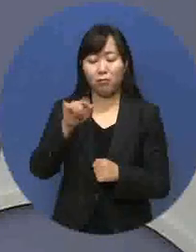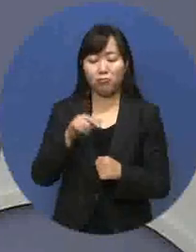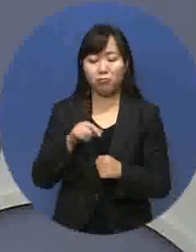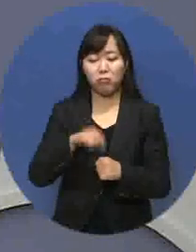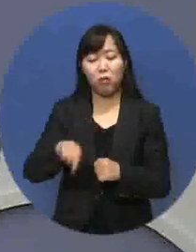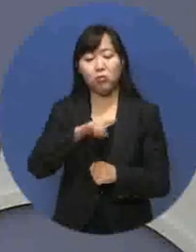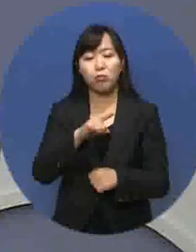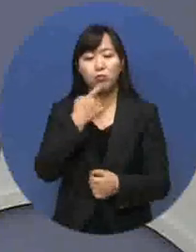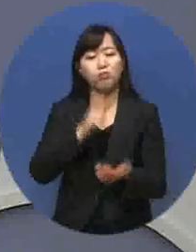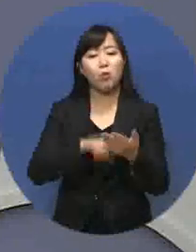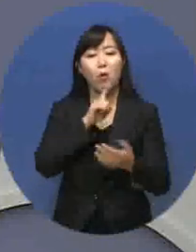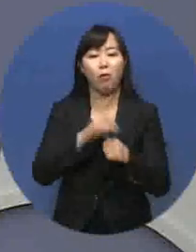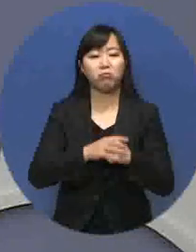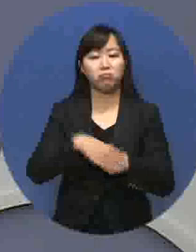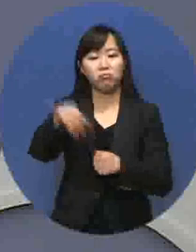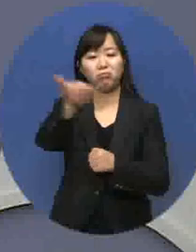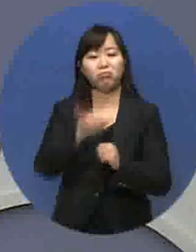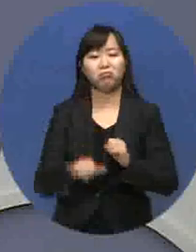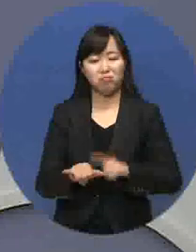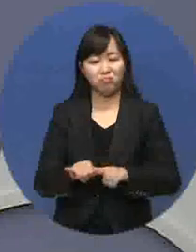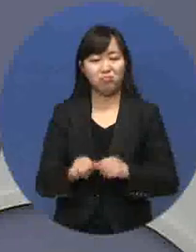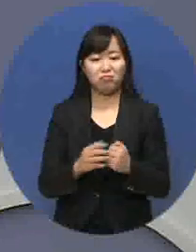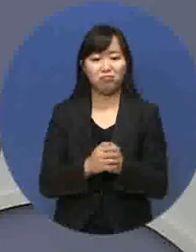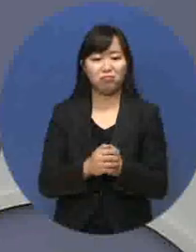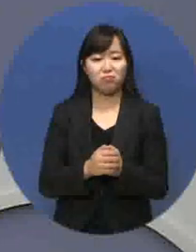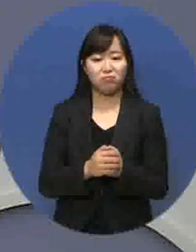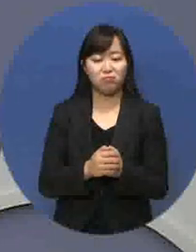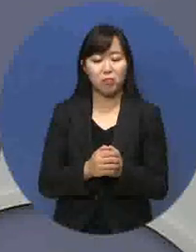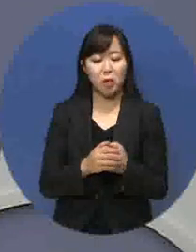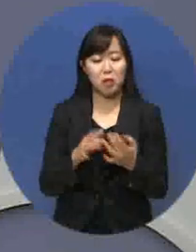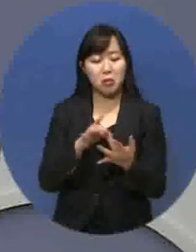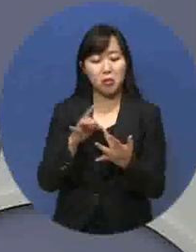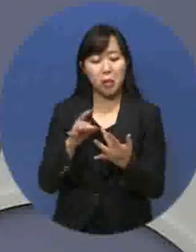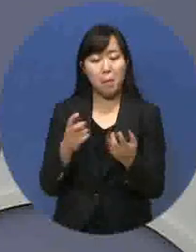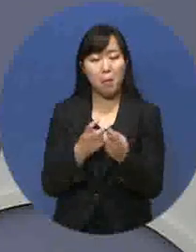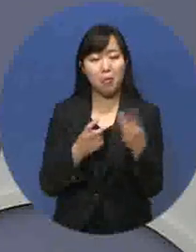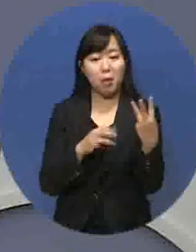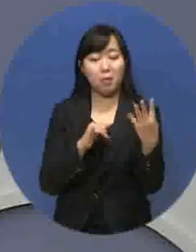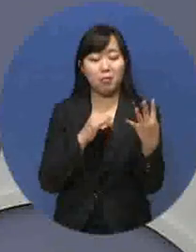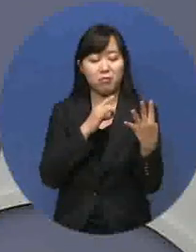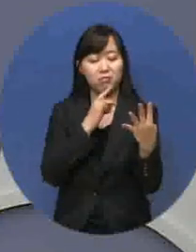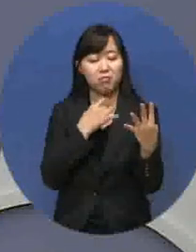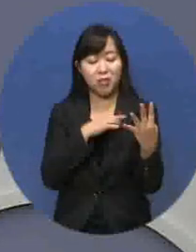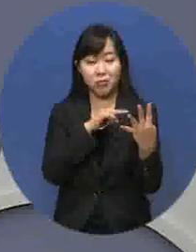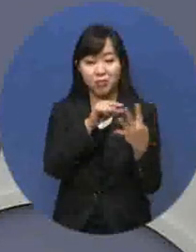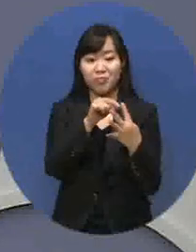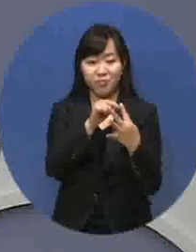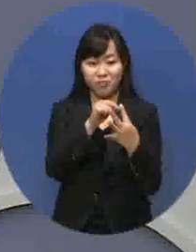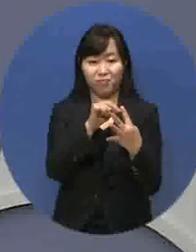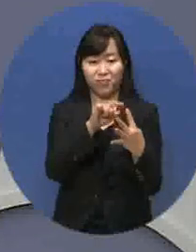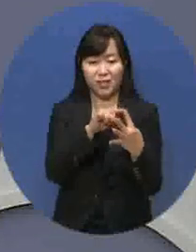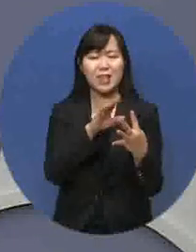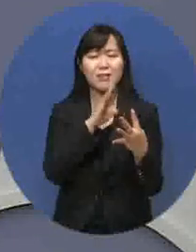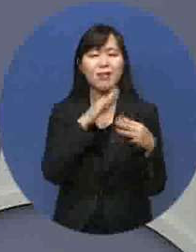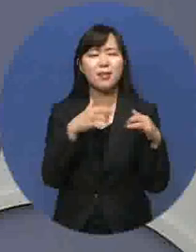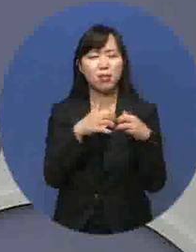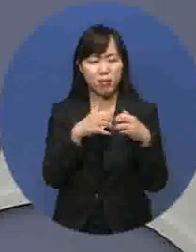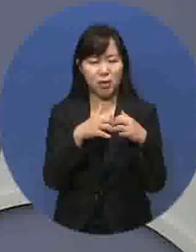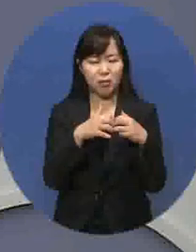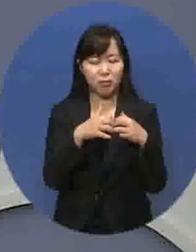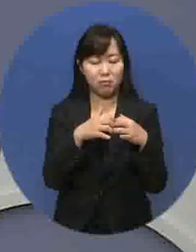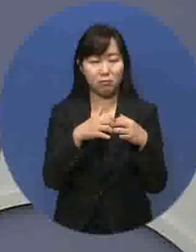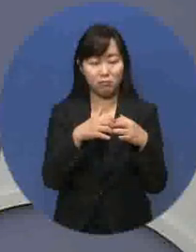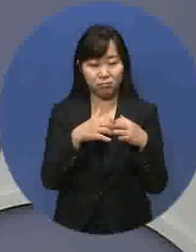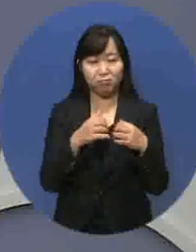그냥 쉽게 얘기를 하세요. 한반도에는 한반도가 선택할 수 있는 길은 네 가지밖에 없다. 이제 첫 번째가 이제 실제로 전쟁이